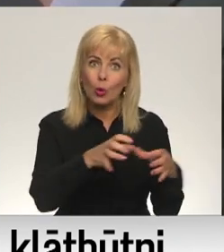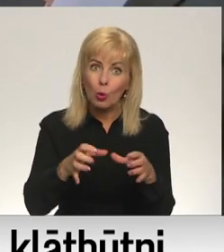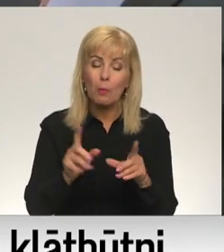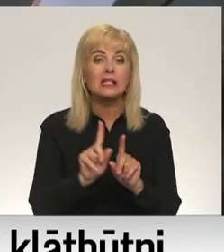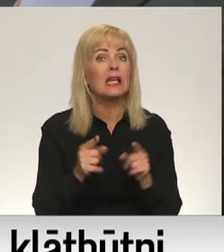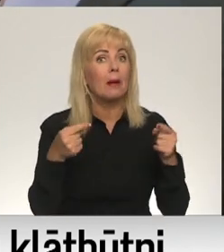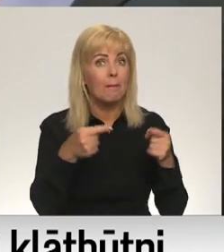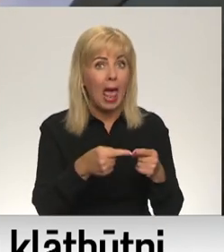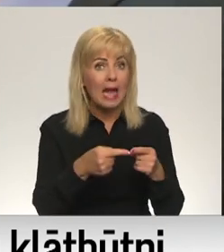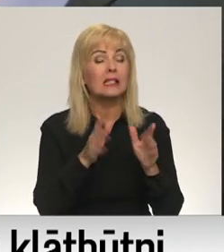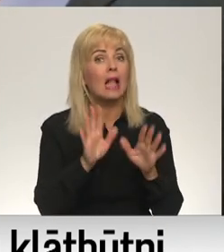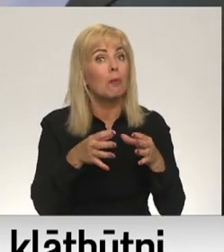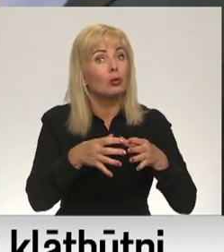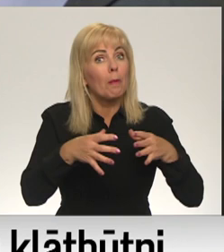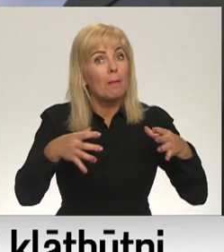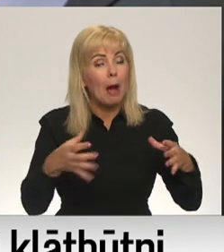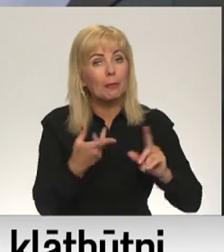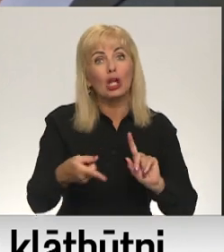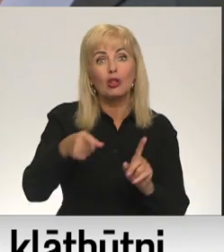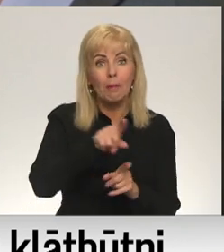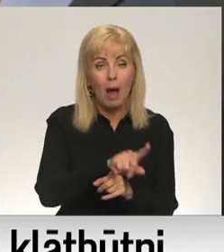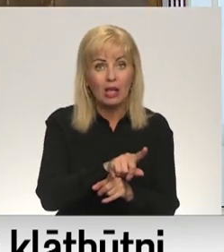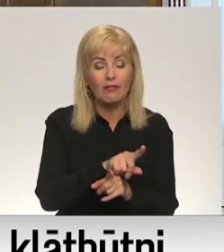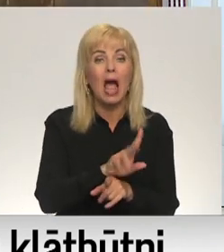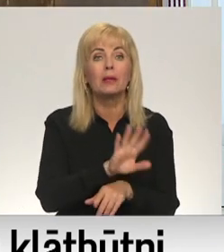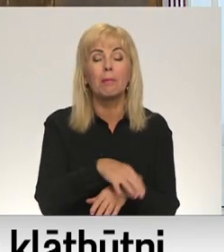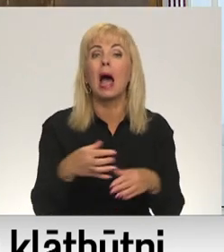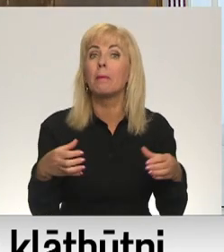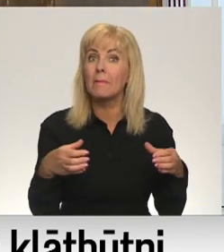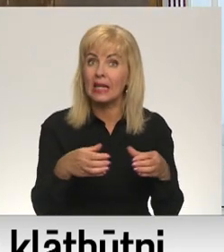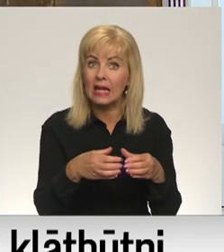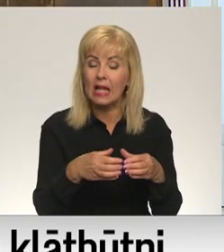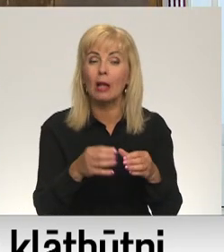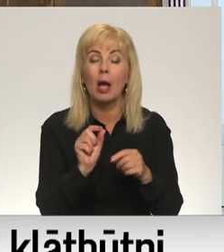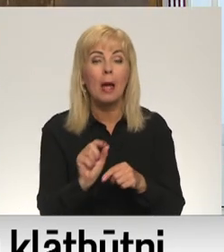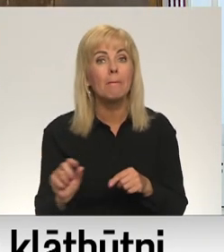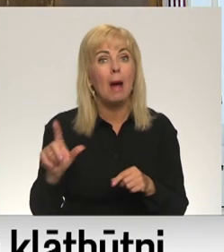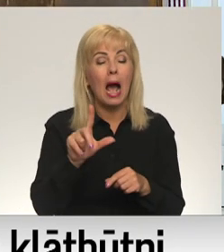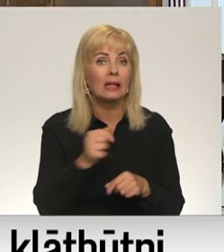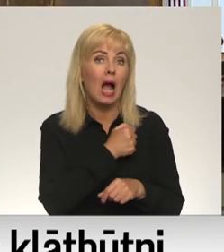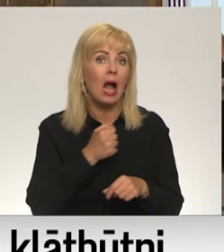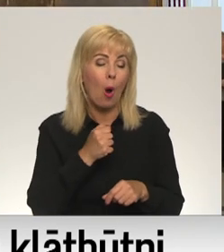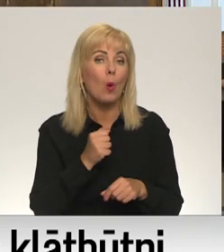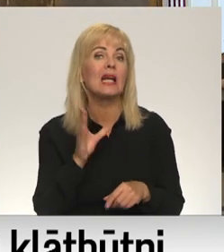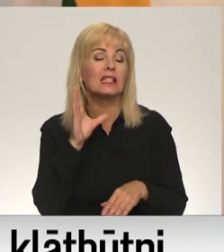lai tās tiktu paplašinātas un pārvērtas. Veidotas par brigādēm, kas ievērojami palielinātu kaujas